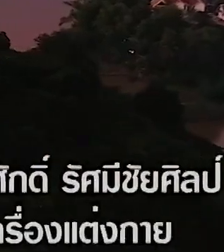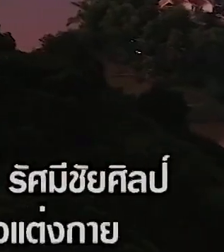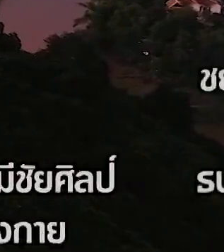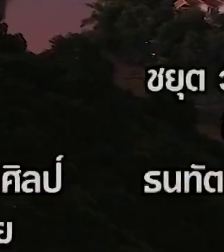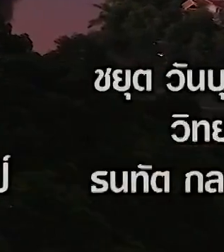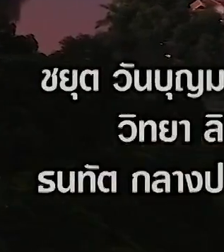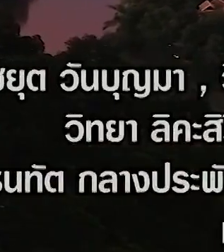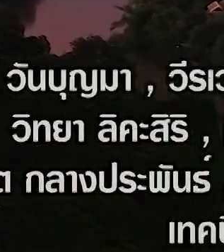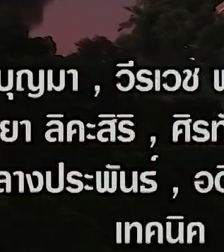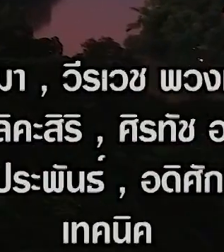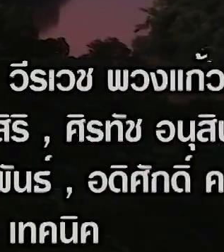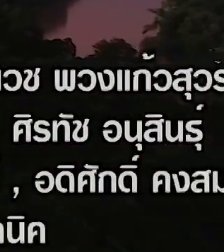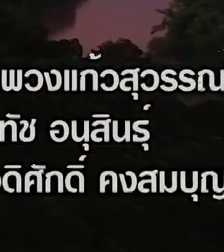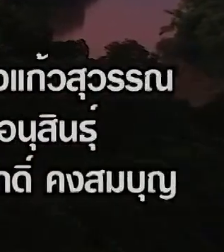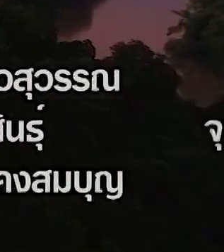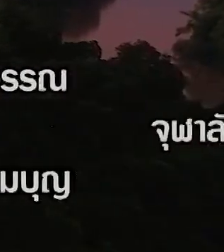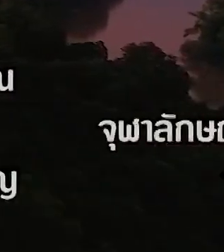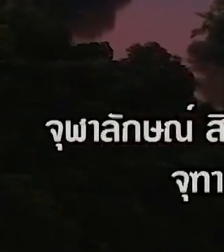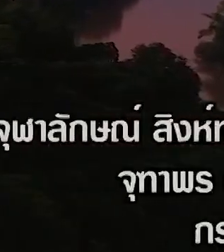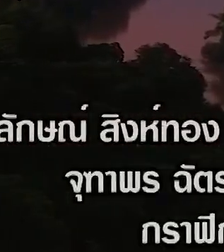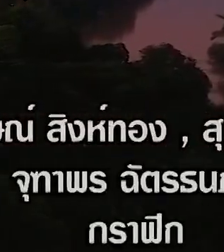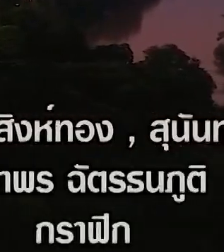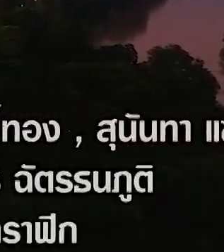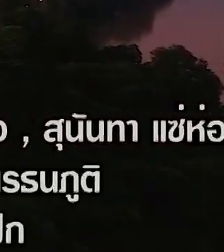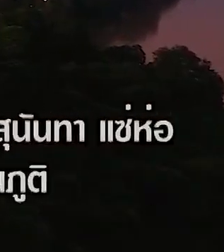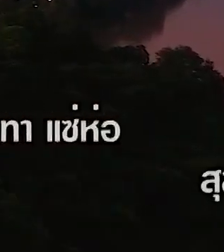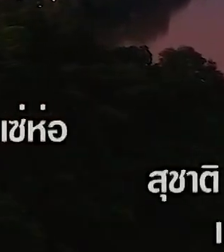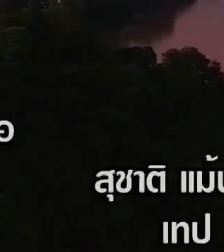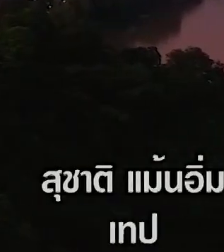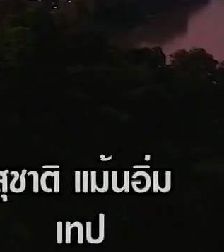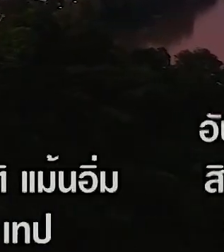สสค